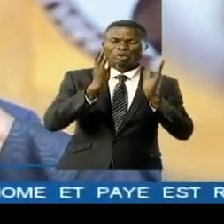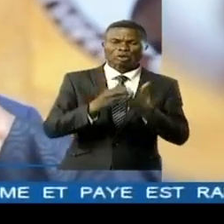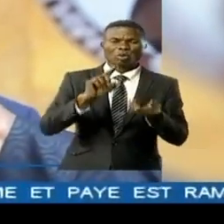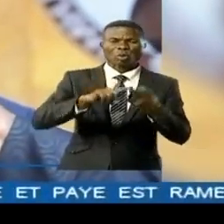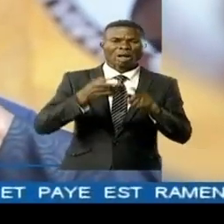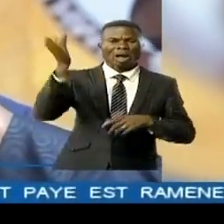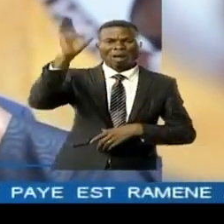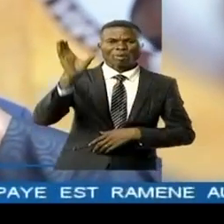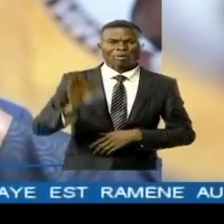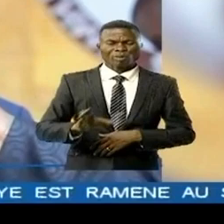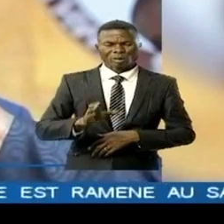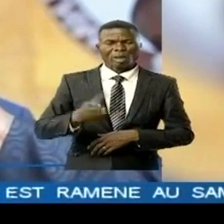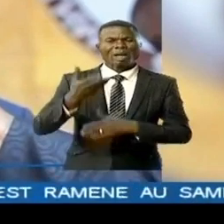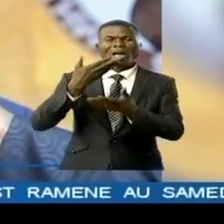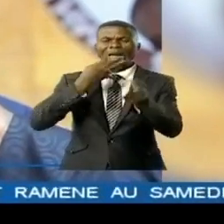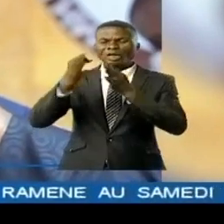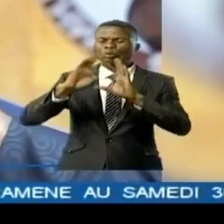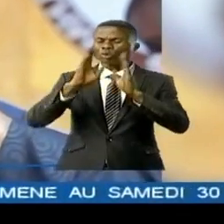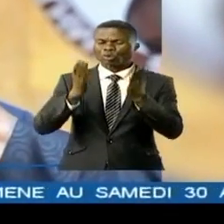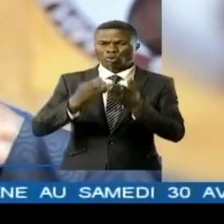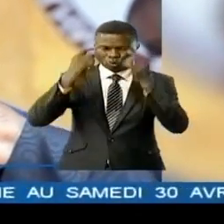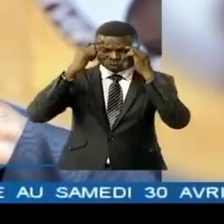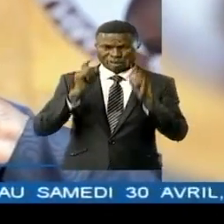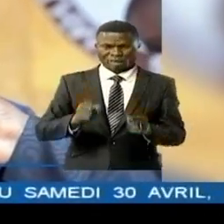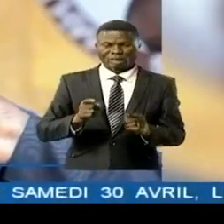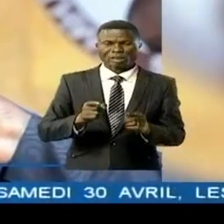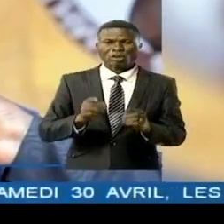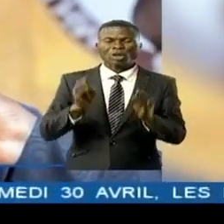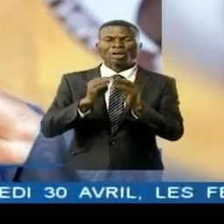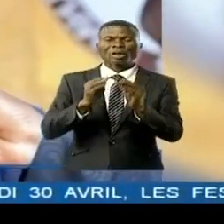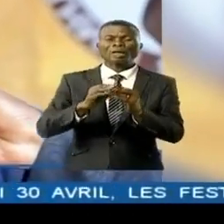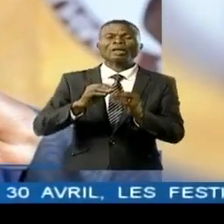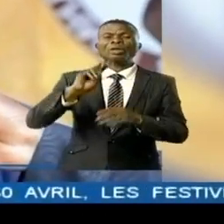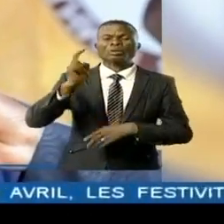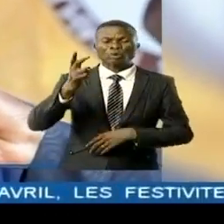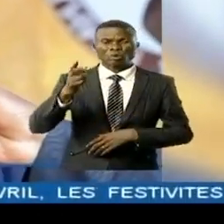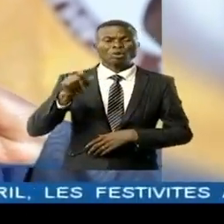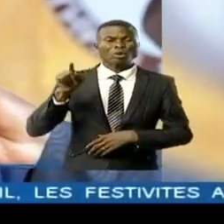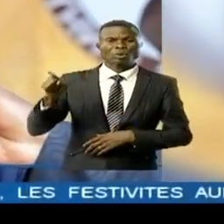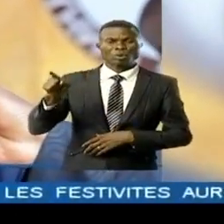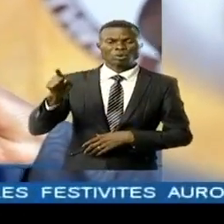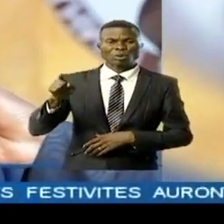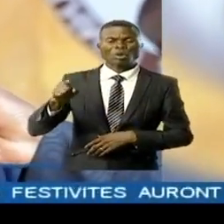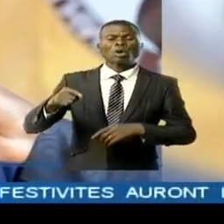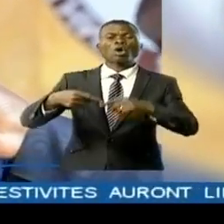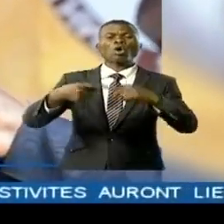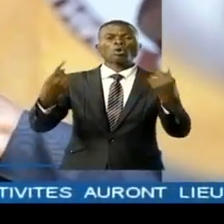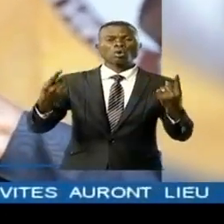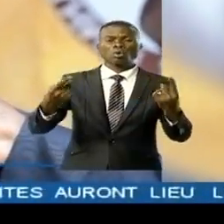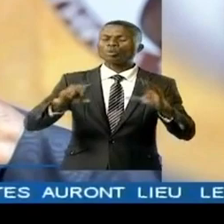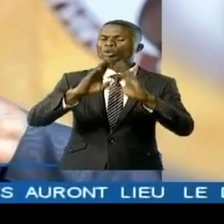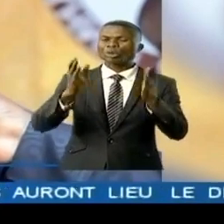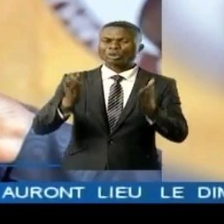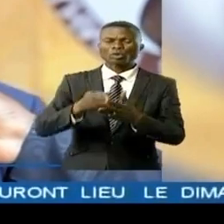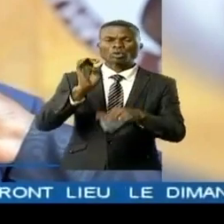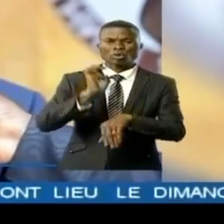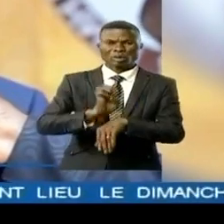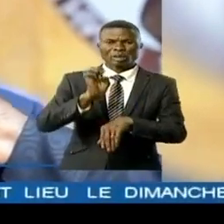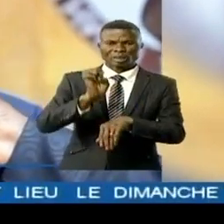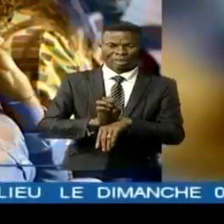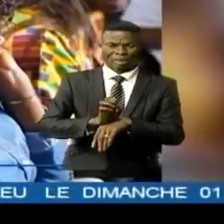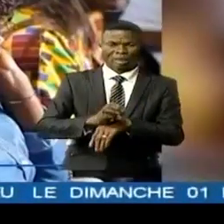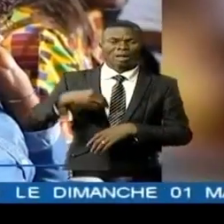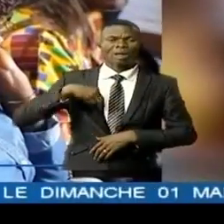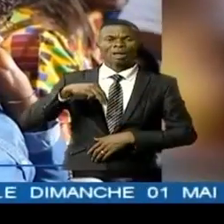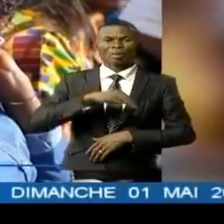centrales et leur faire part de toute décision parce que deuxièmement elles sont opposables à toutes les églises qui sont